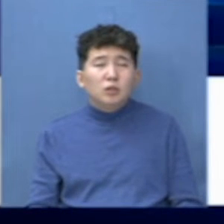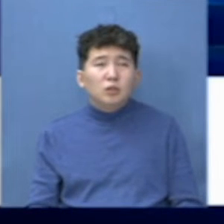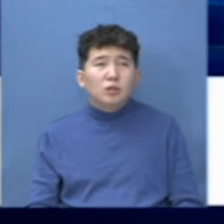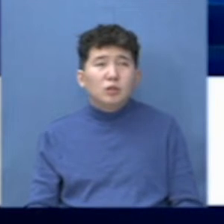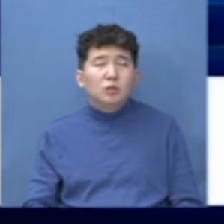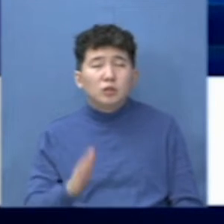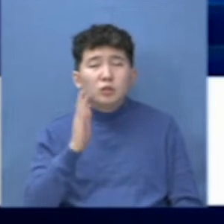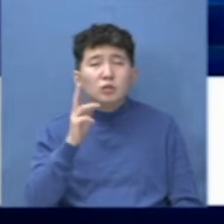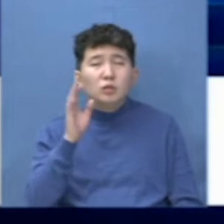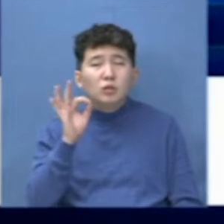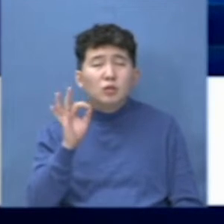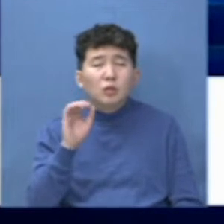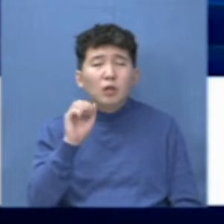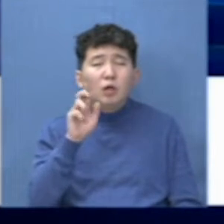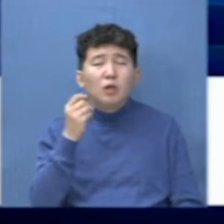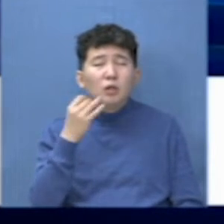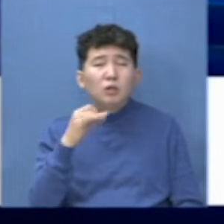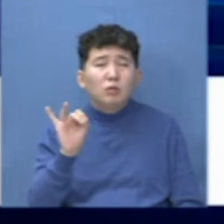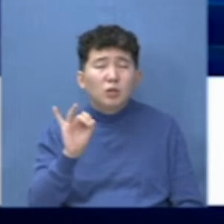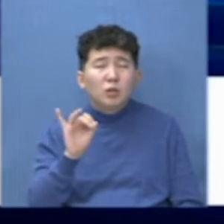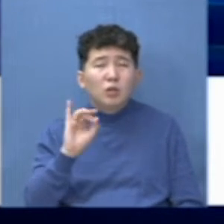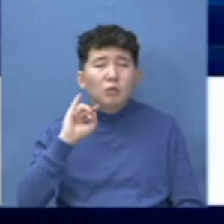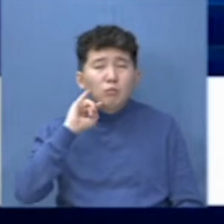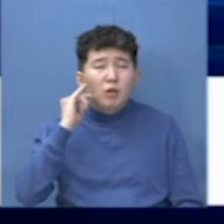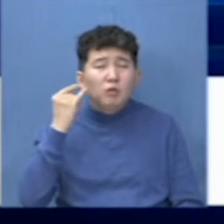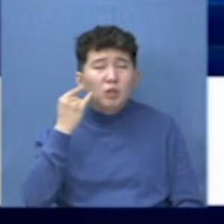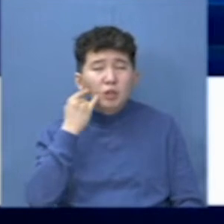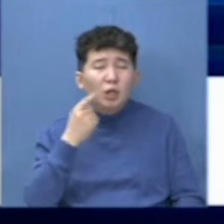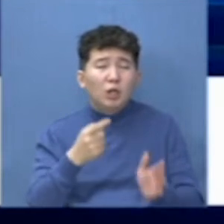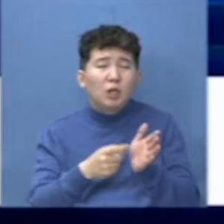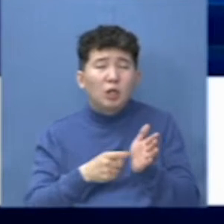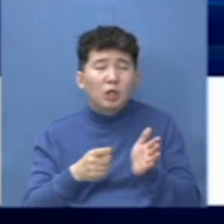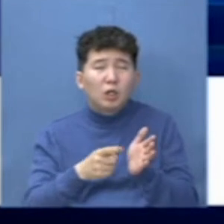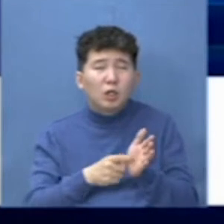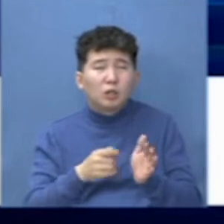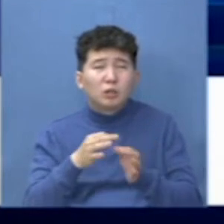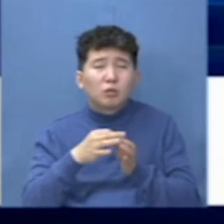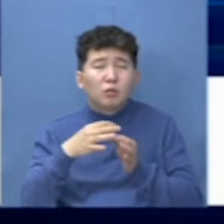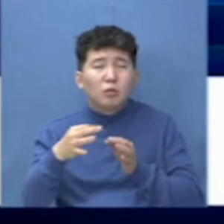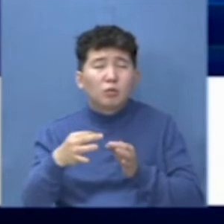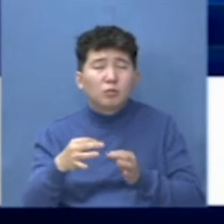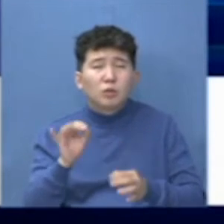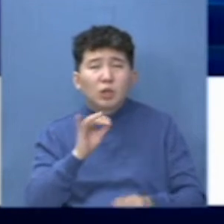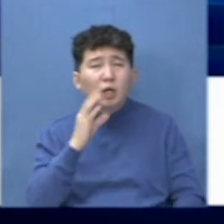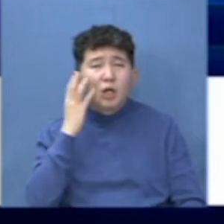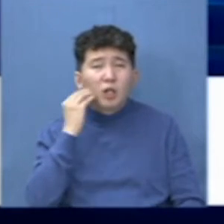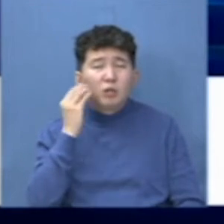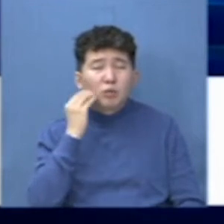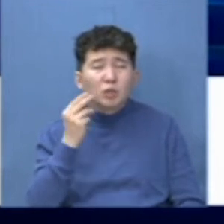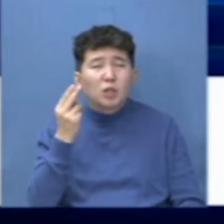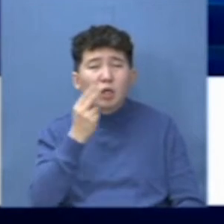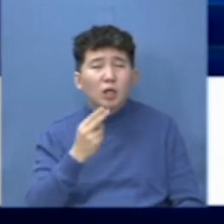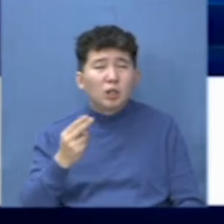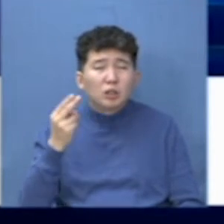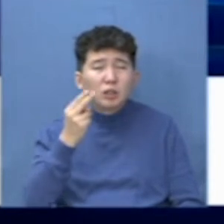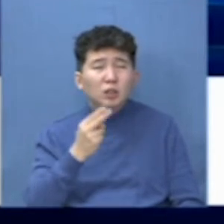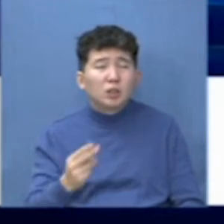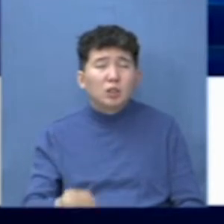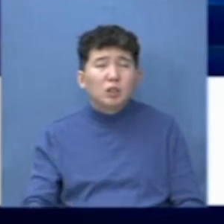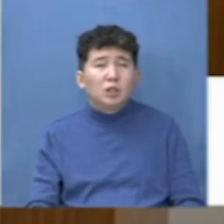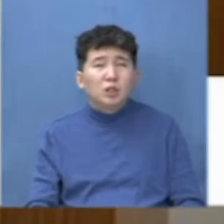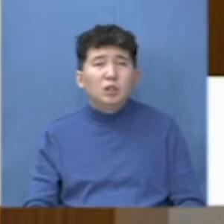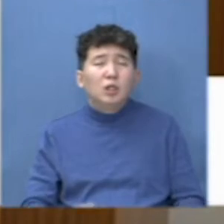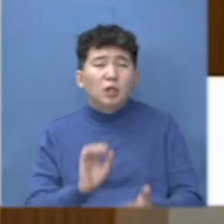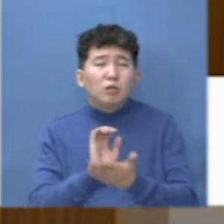облысы, Абай облысы, Павлодар, Қарағанды облыстарына және Алматы, Астанаға